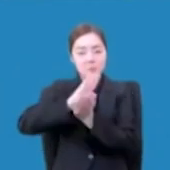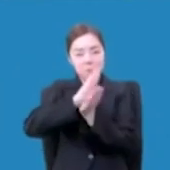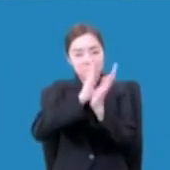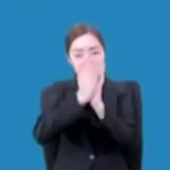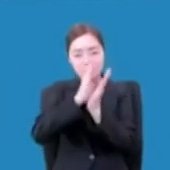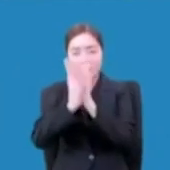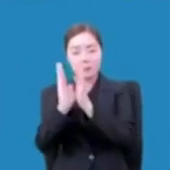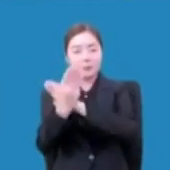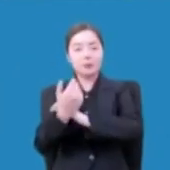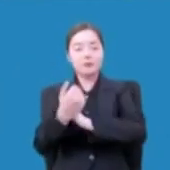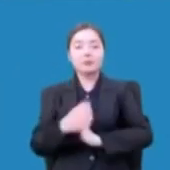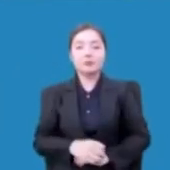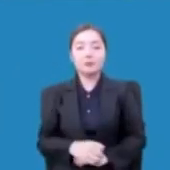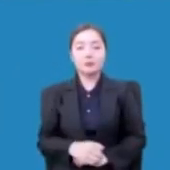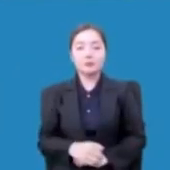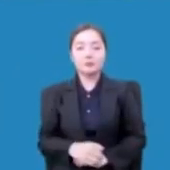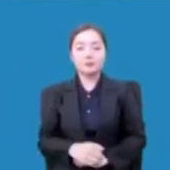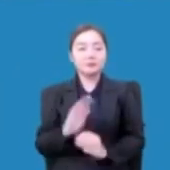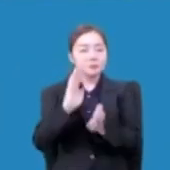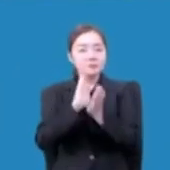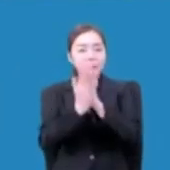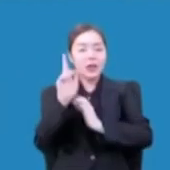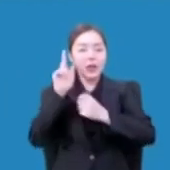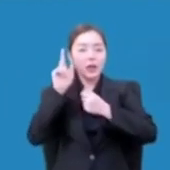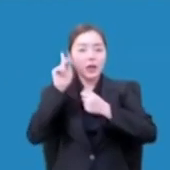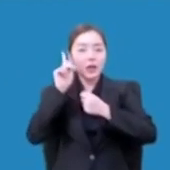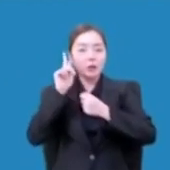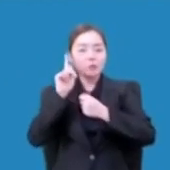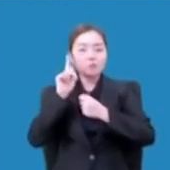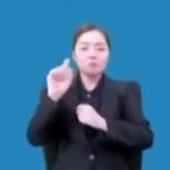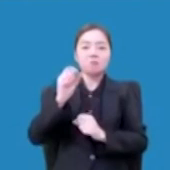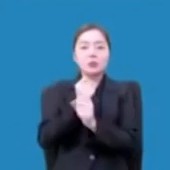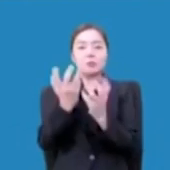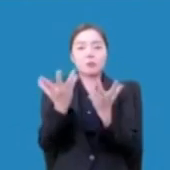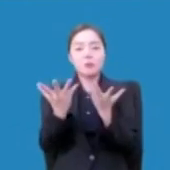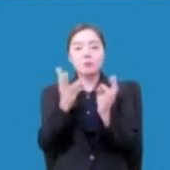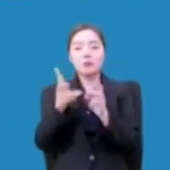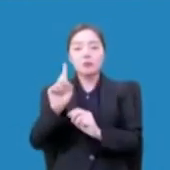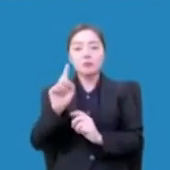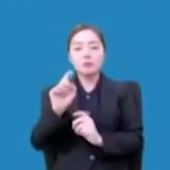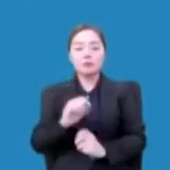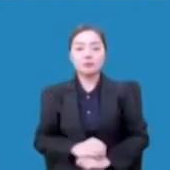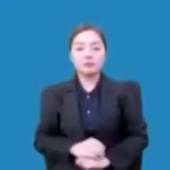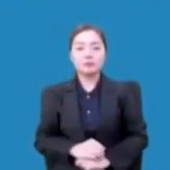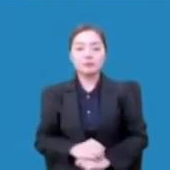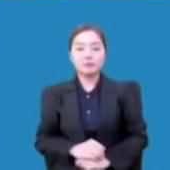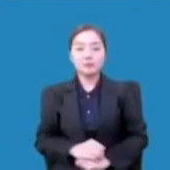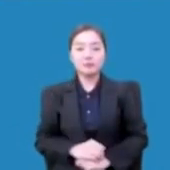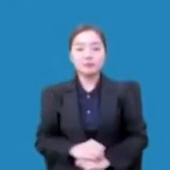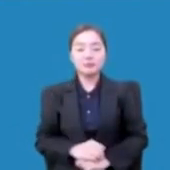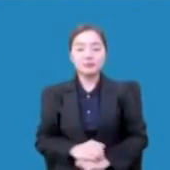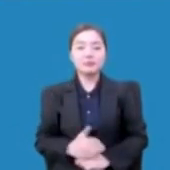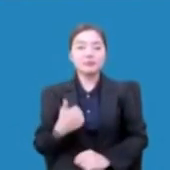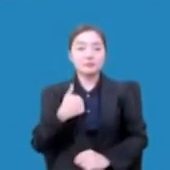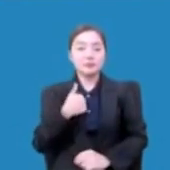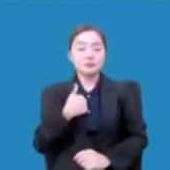โอ้น่าสนใจครับปฏิวัติข่าวสารด้วย AI เลยเหรอครับทำยังไงนะครับ ผมจะนำเสนอเรื่องราวที่เกิด